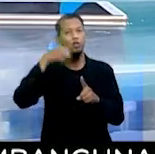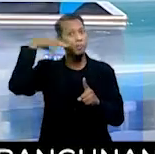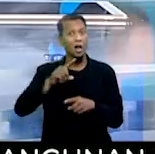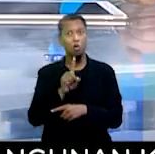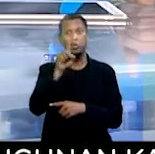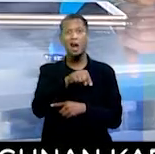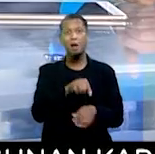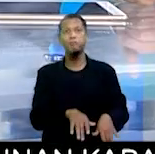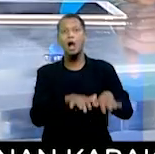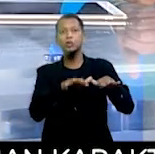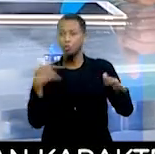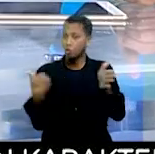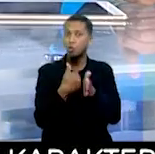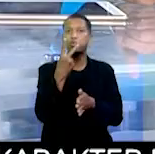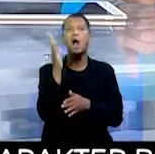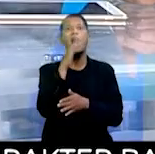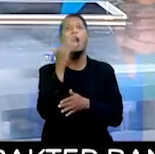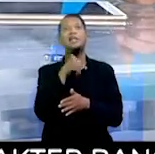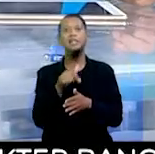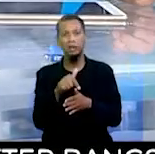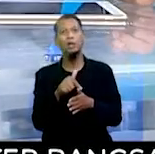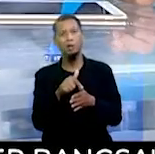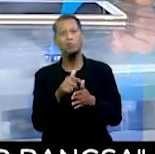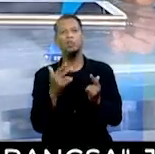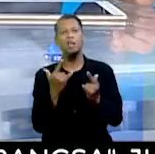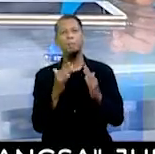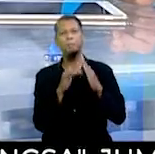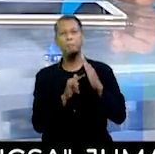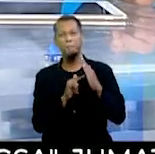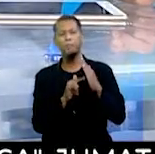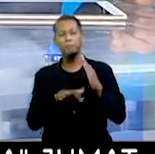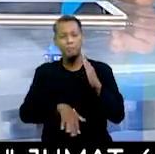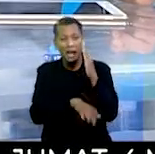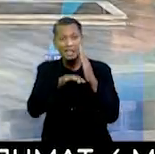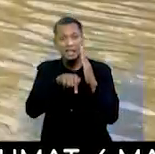banjir selama dua hari sebagian warga memilih bertahan hingga surut